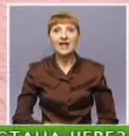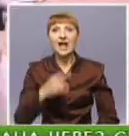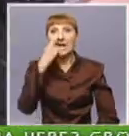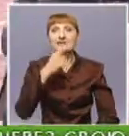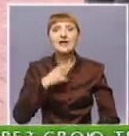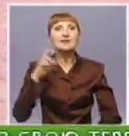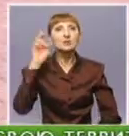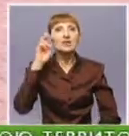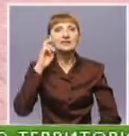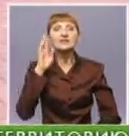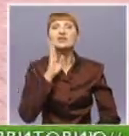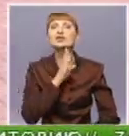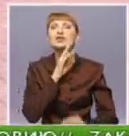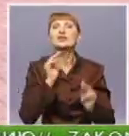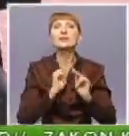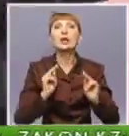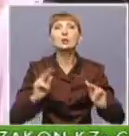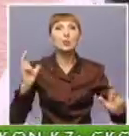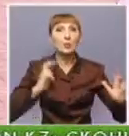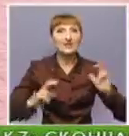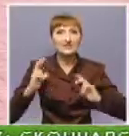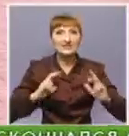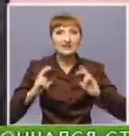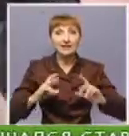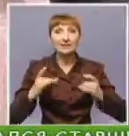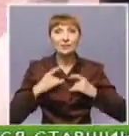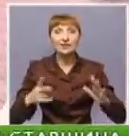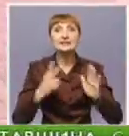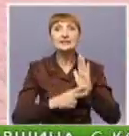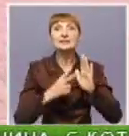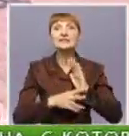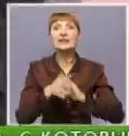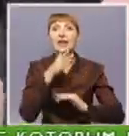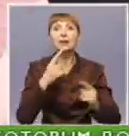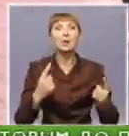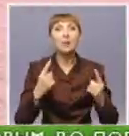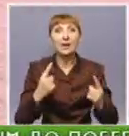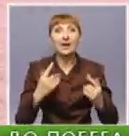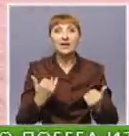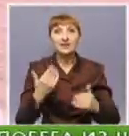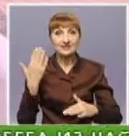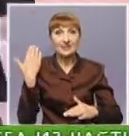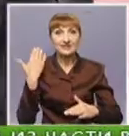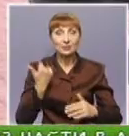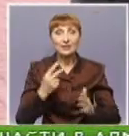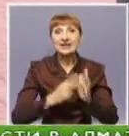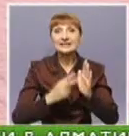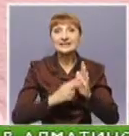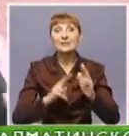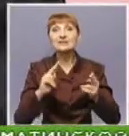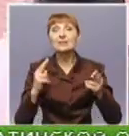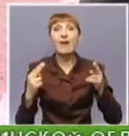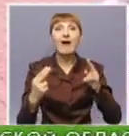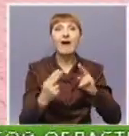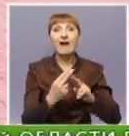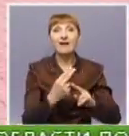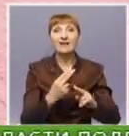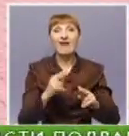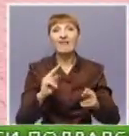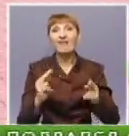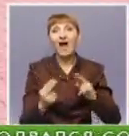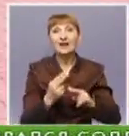Казахский государственный женский педагогический университет отмечает 70-летний юбилей. Сейчас за моей спиной 70 пар танцуют под венский